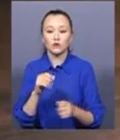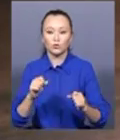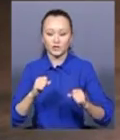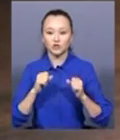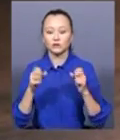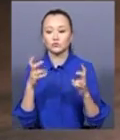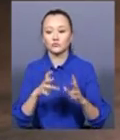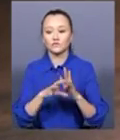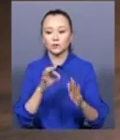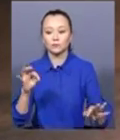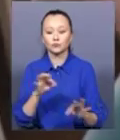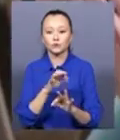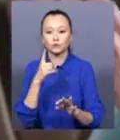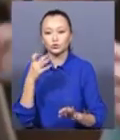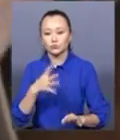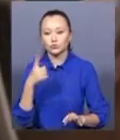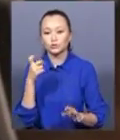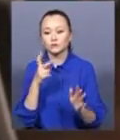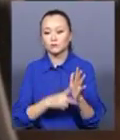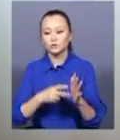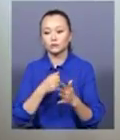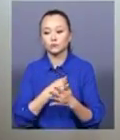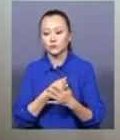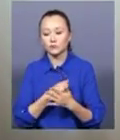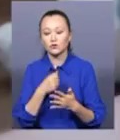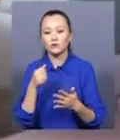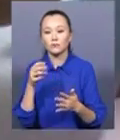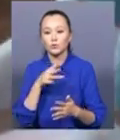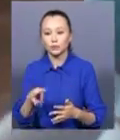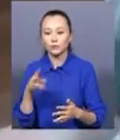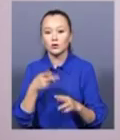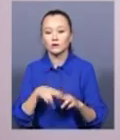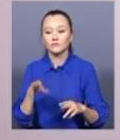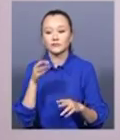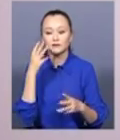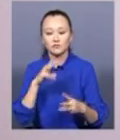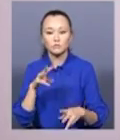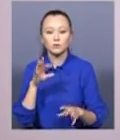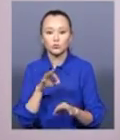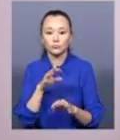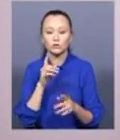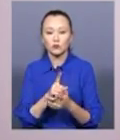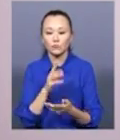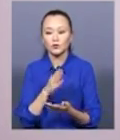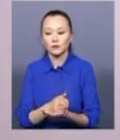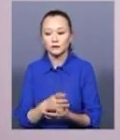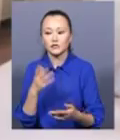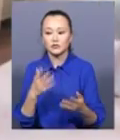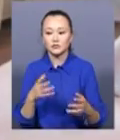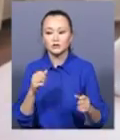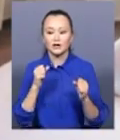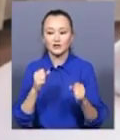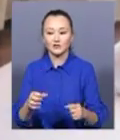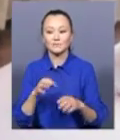Важный момент – музыка для утренней зарядки. Если в вашем комплексе имеются интенсивные упражнения, следует